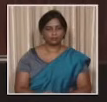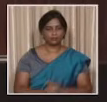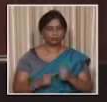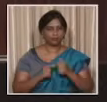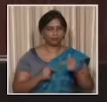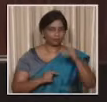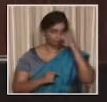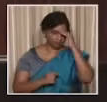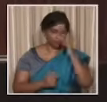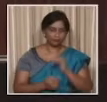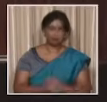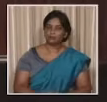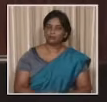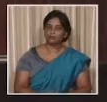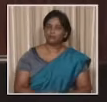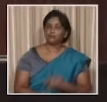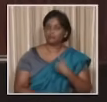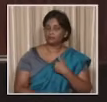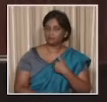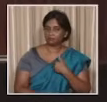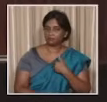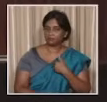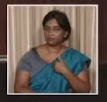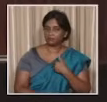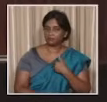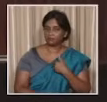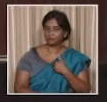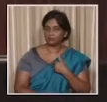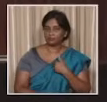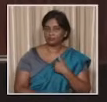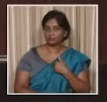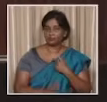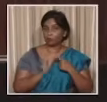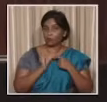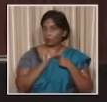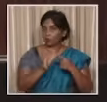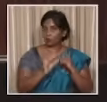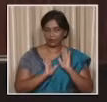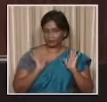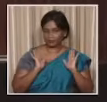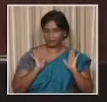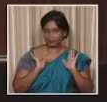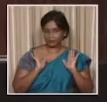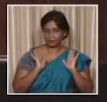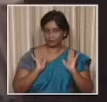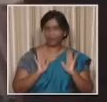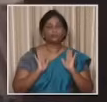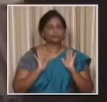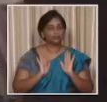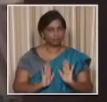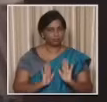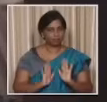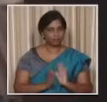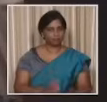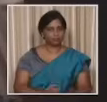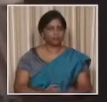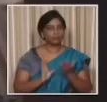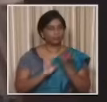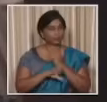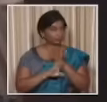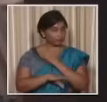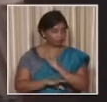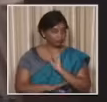විපක්ෂ නායකතුමා මම කිසිම කෙනෙකුට උත්තරයක් දෙන්න හදනව නෙවෙයි හැබැයි පහුගිය